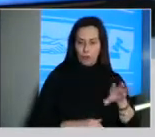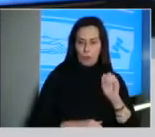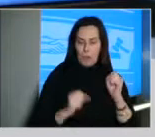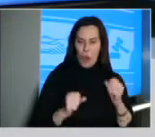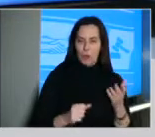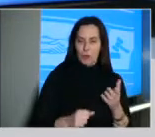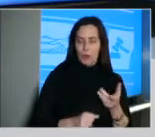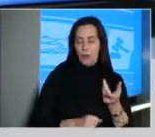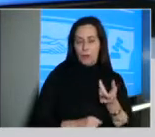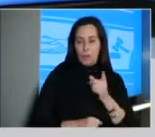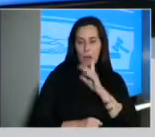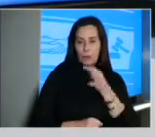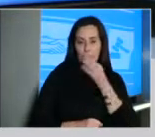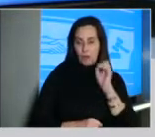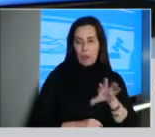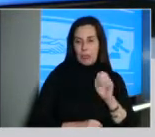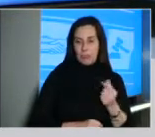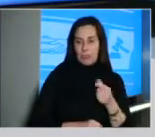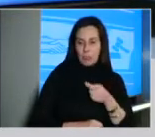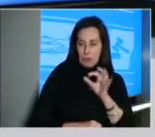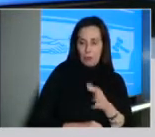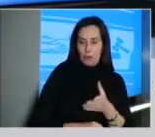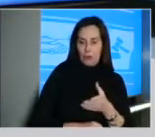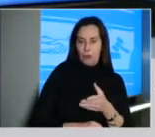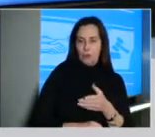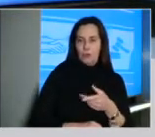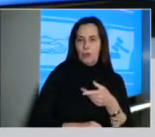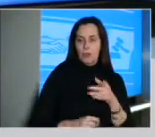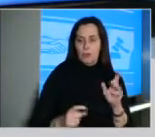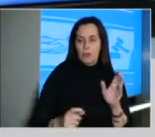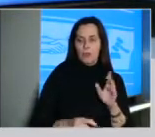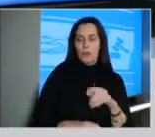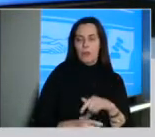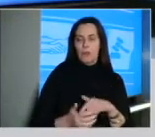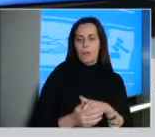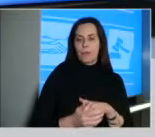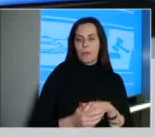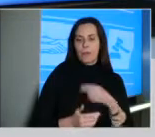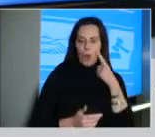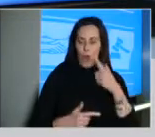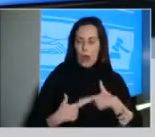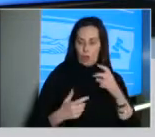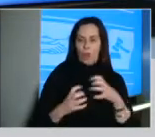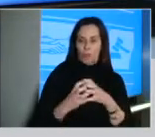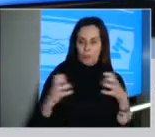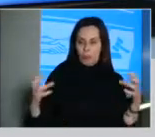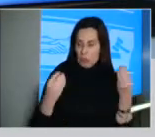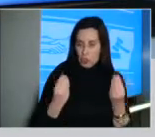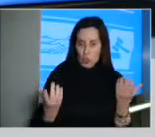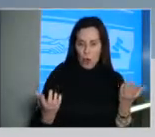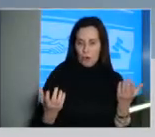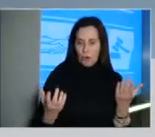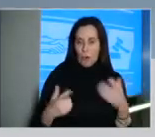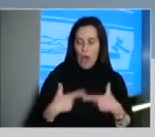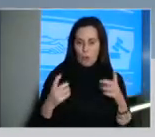הלאומי, ומעט מדי צעירים שמכניסים כסף. זאת, כמובן. השמיכה נעשית קצרה מדי. כן, תוחלת החיים שלי ברכה בפני עצמה,